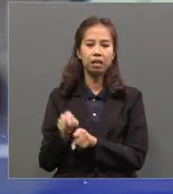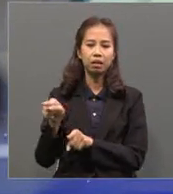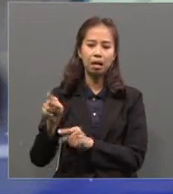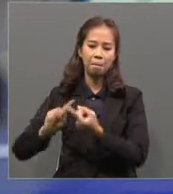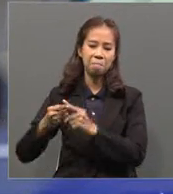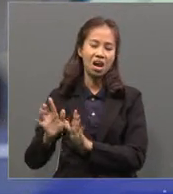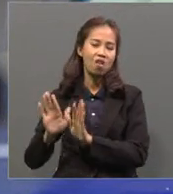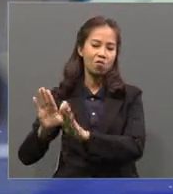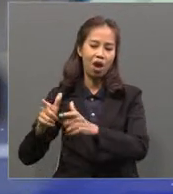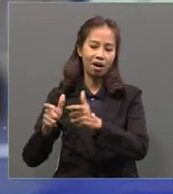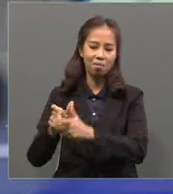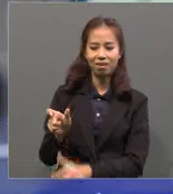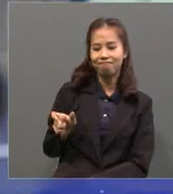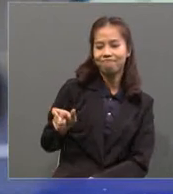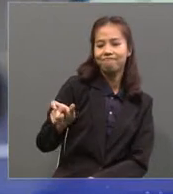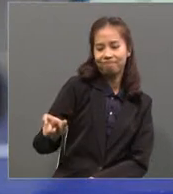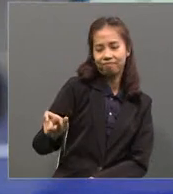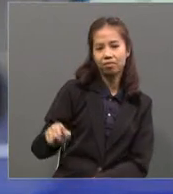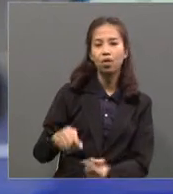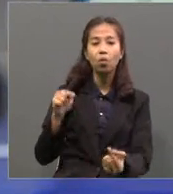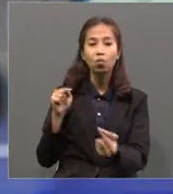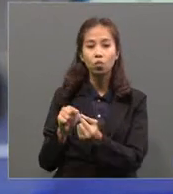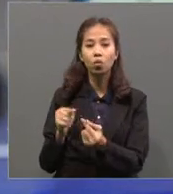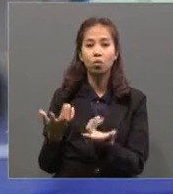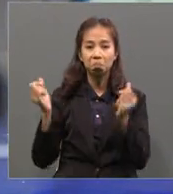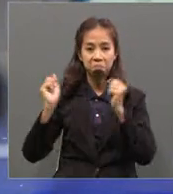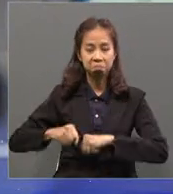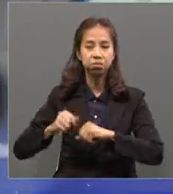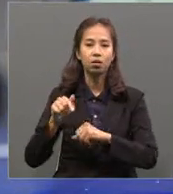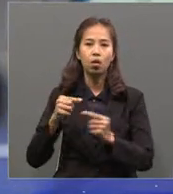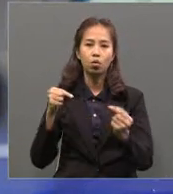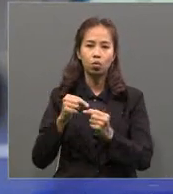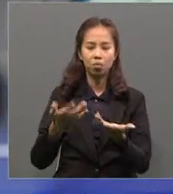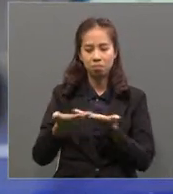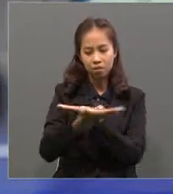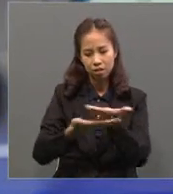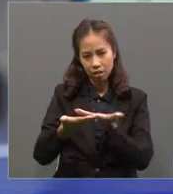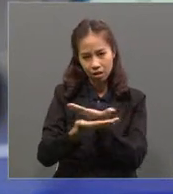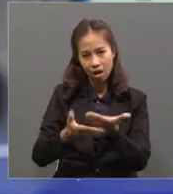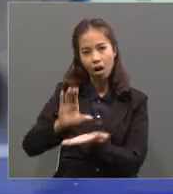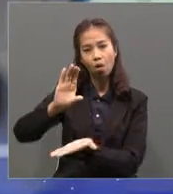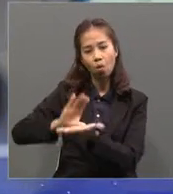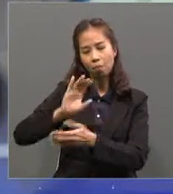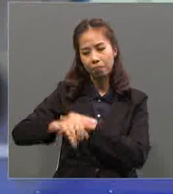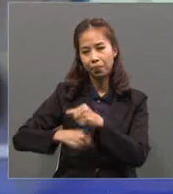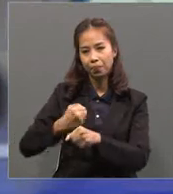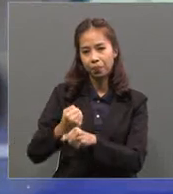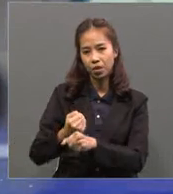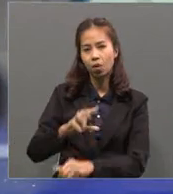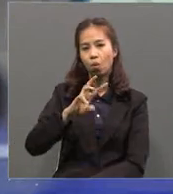แทนในการลงมติเรียงรายมาตราในการพิจารณาร่างพระราชบัญญัติงบประมาณรายจ่ายประจำปี